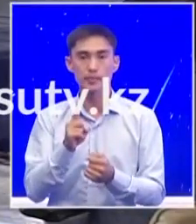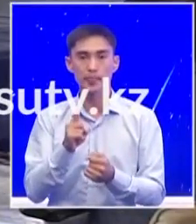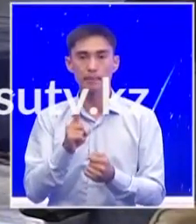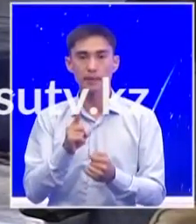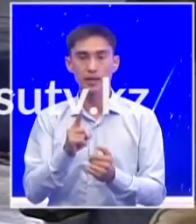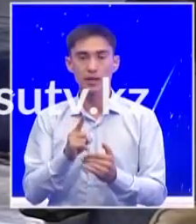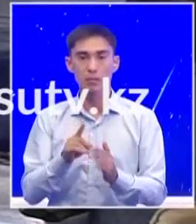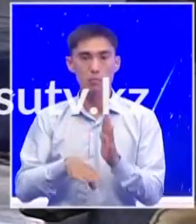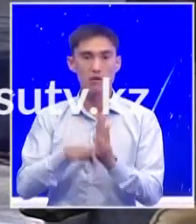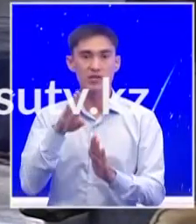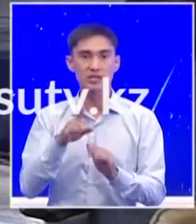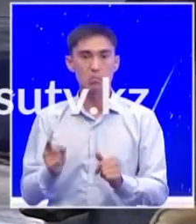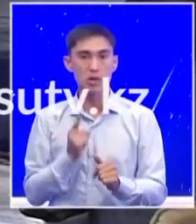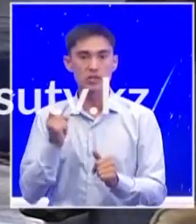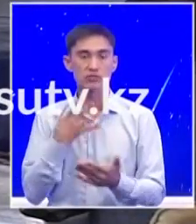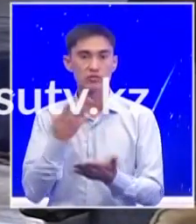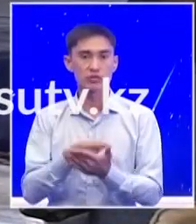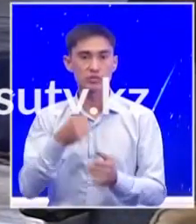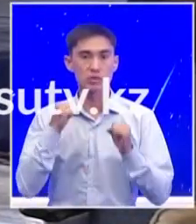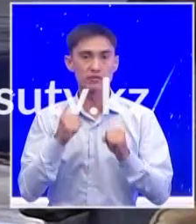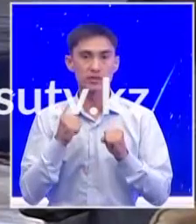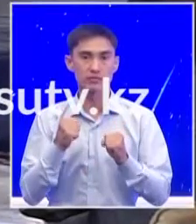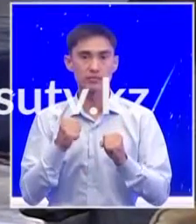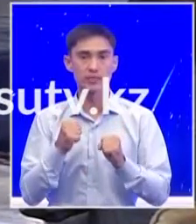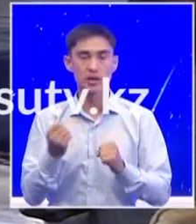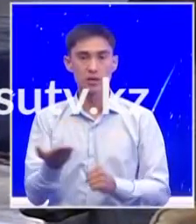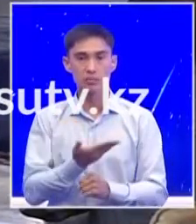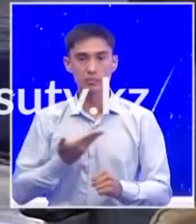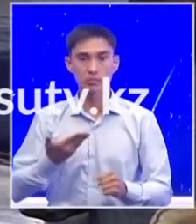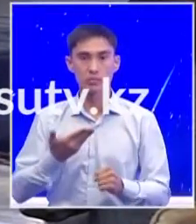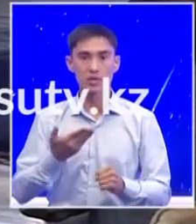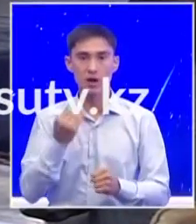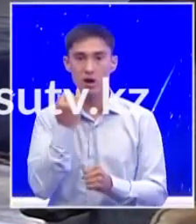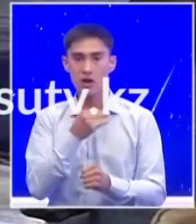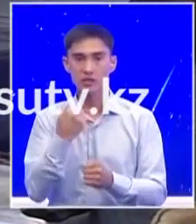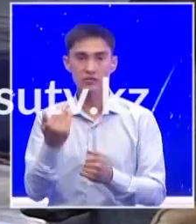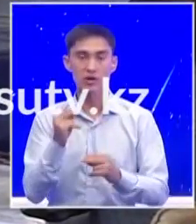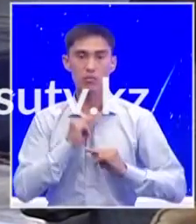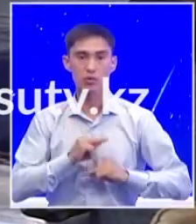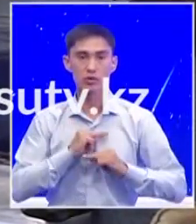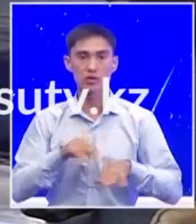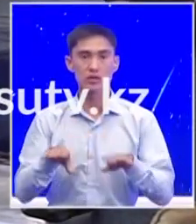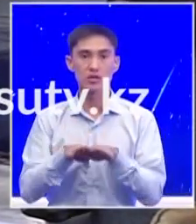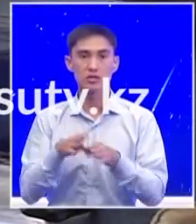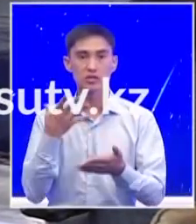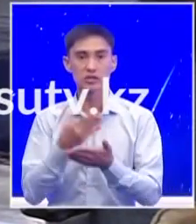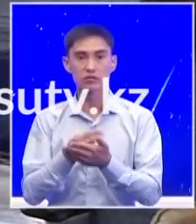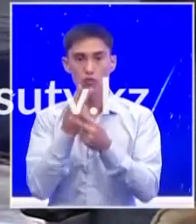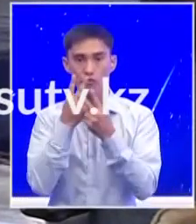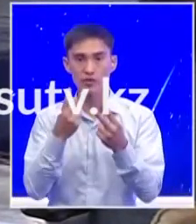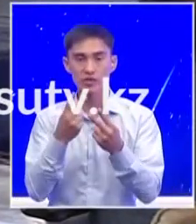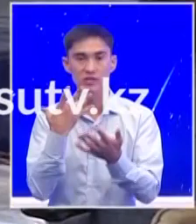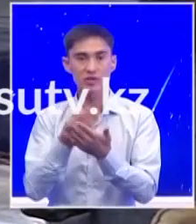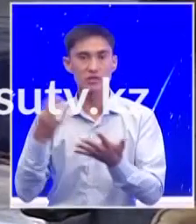чтобы повысить мастерство своих спортсменов, ну и для качества работы. И также увидеть своих